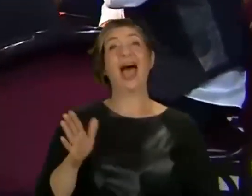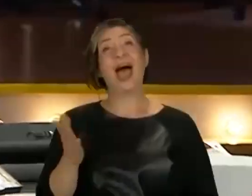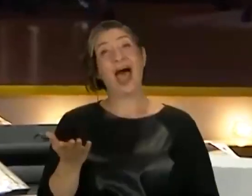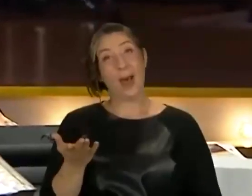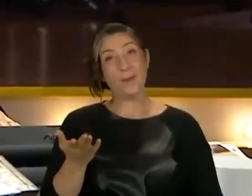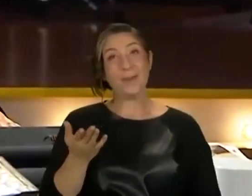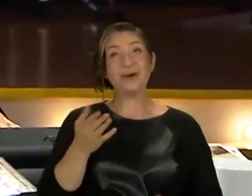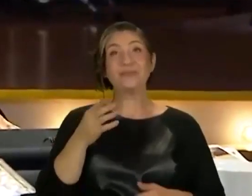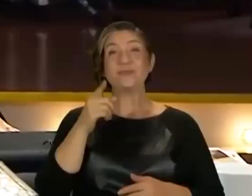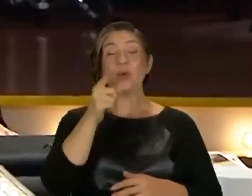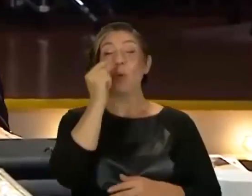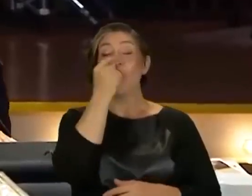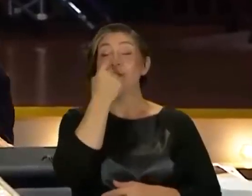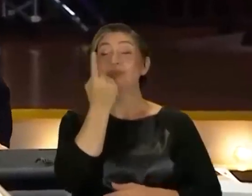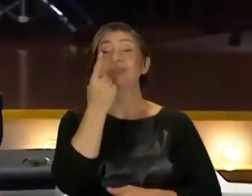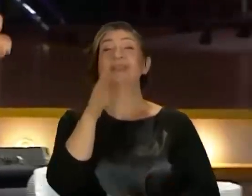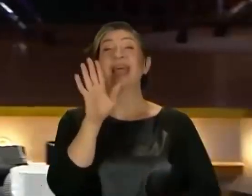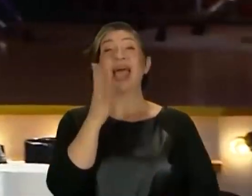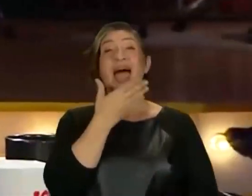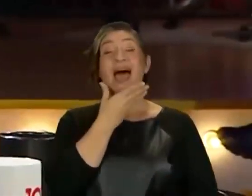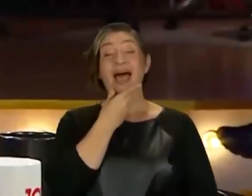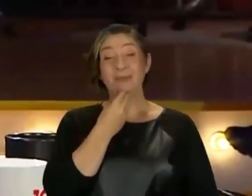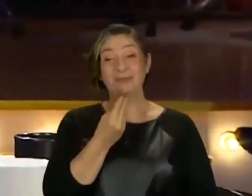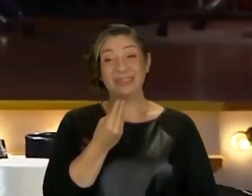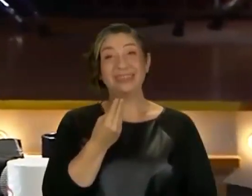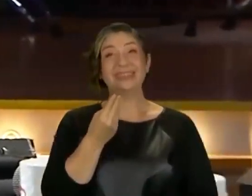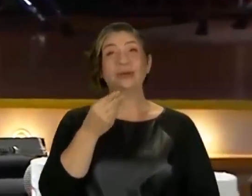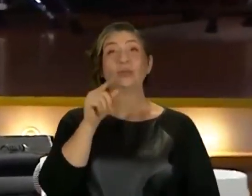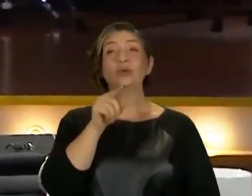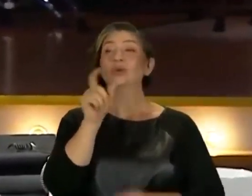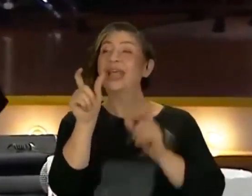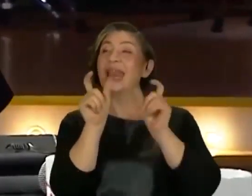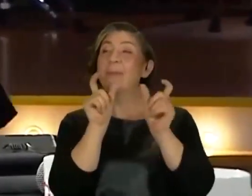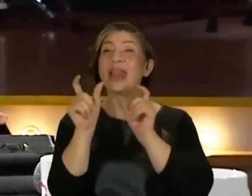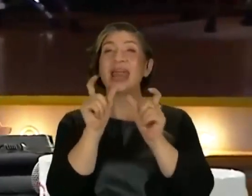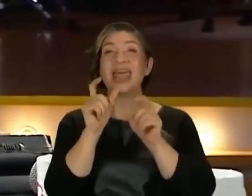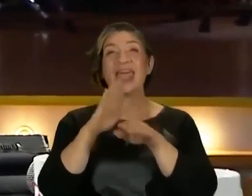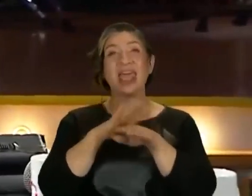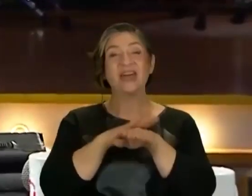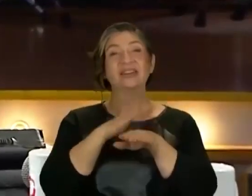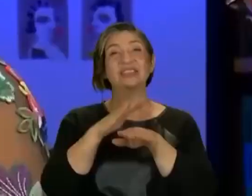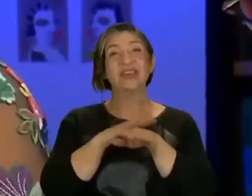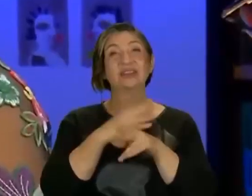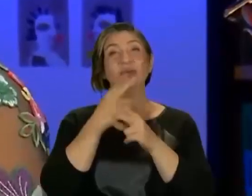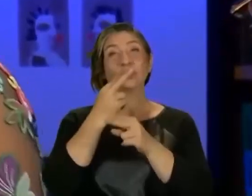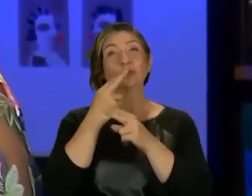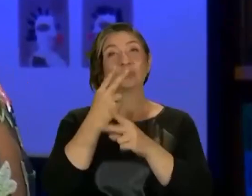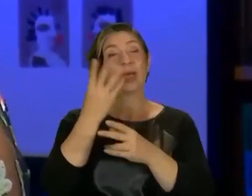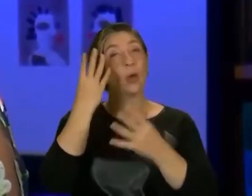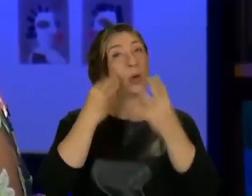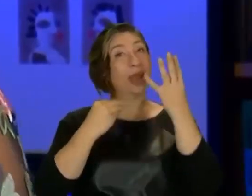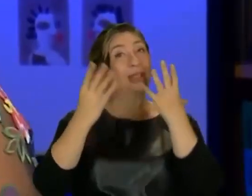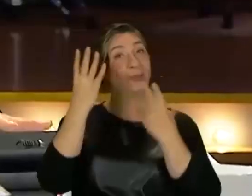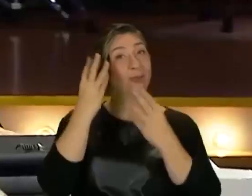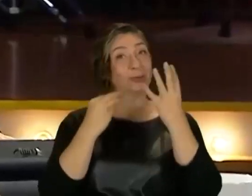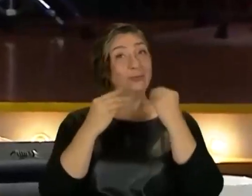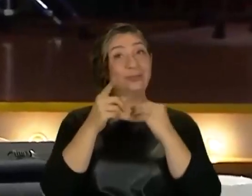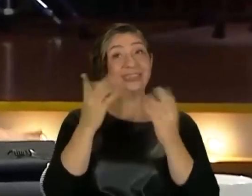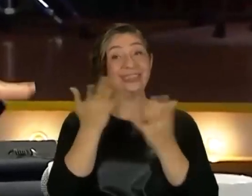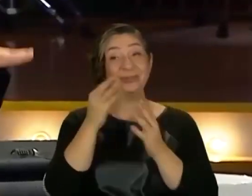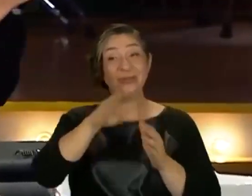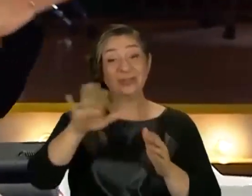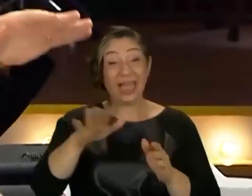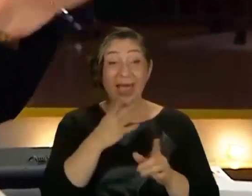Ama bu tabii kolay bir şey değil. Ayıptır, şudur, budur filan diye yavaş yavaş konuşmayı öğreniyoruz. Bunlar